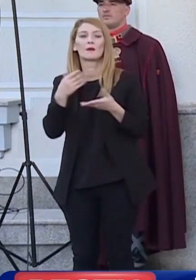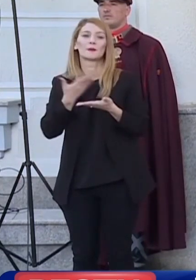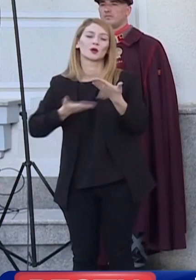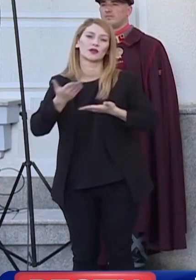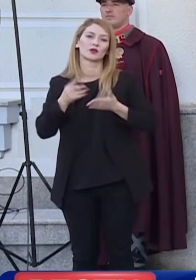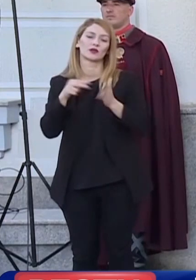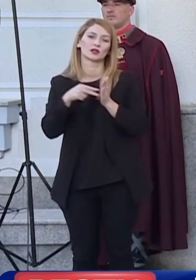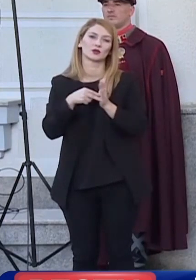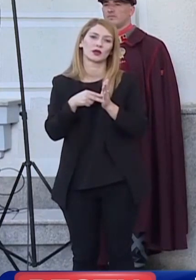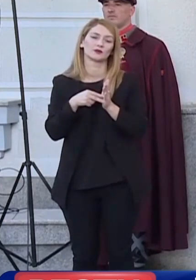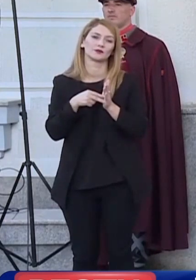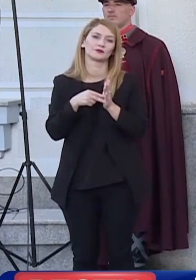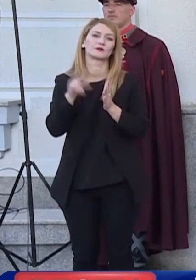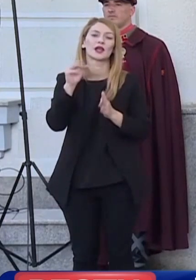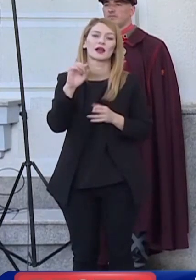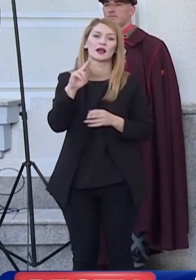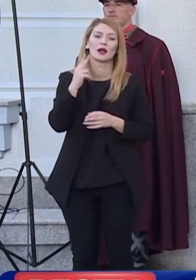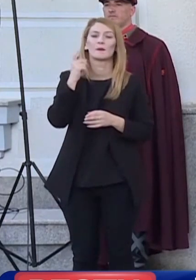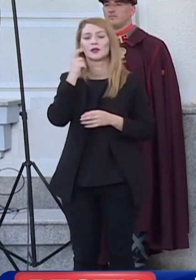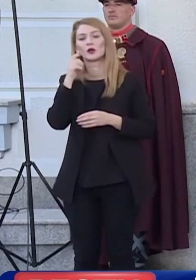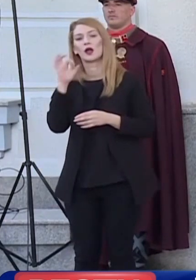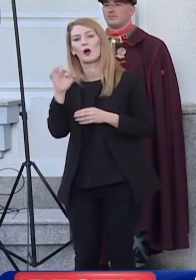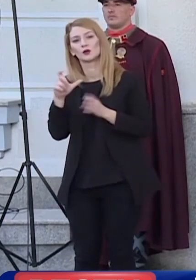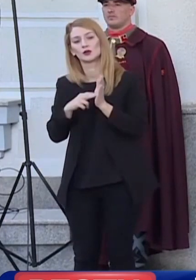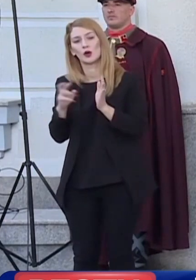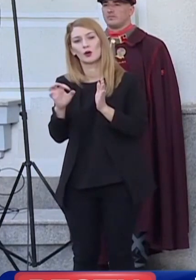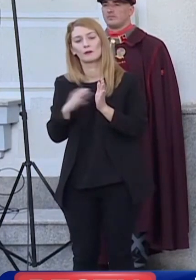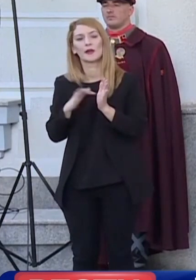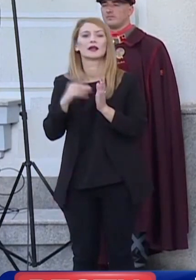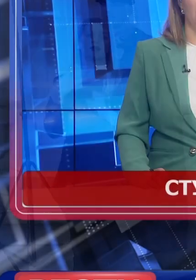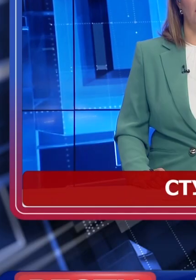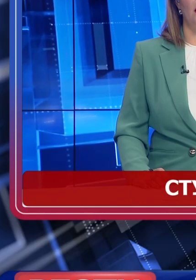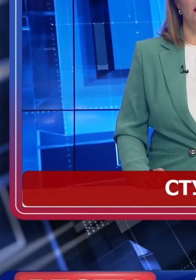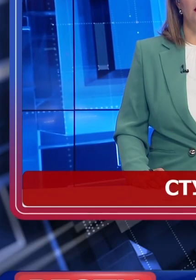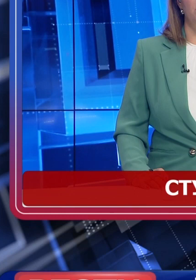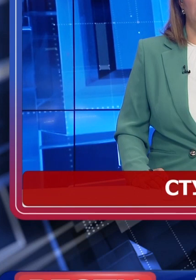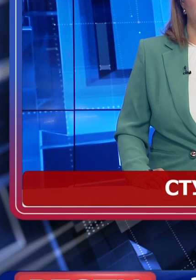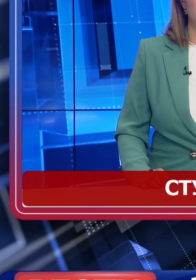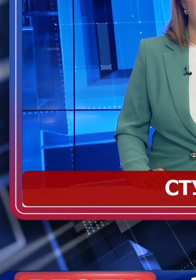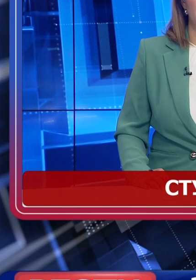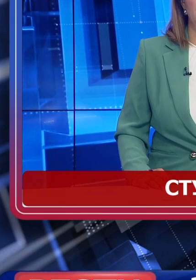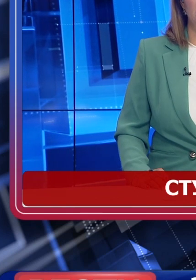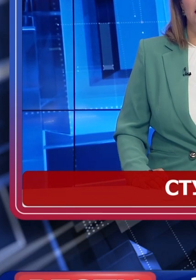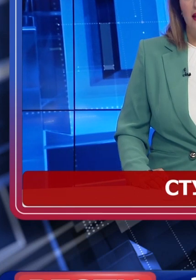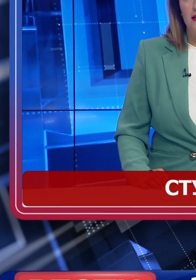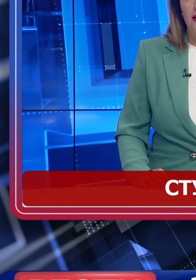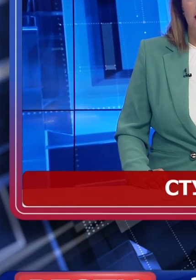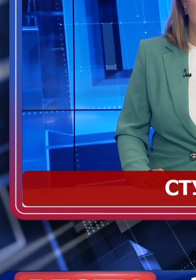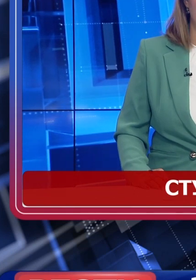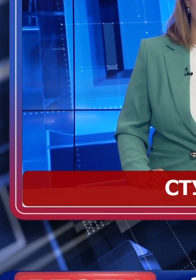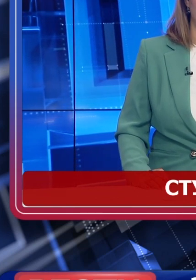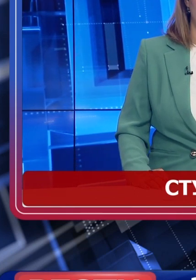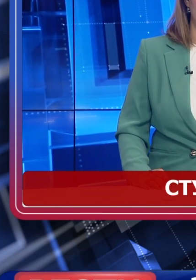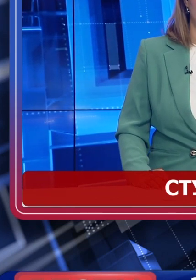енергија во рек Битола, во Осломеј и во ТЕЦ Неготино. Михаела, освен темата енергетика,